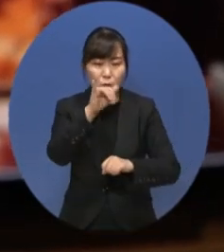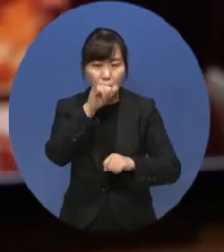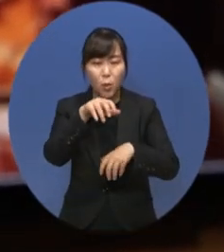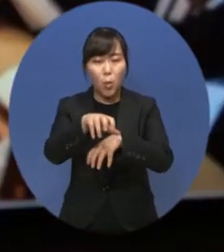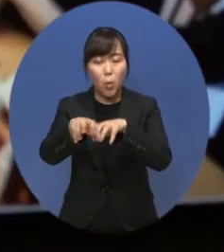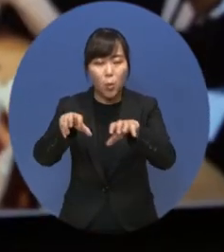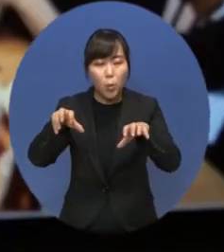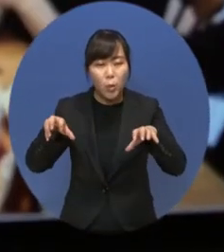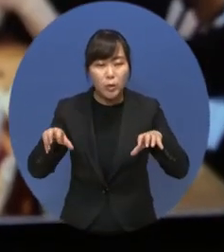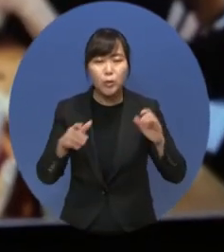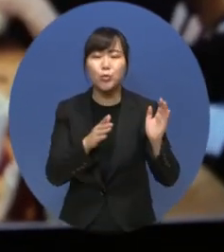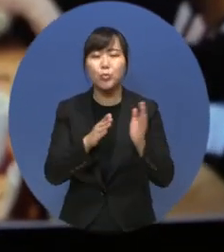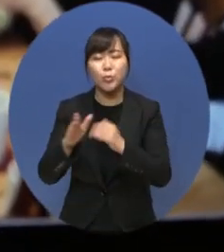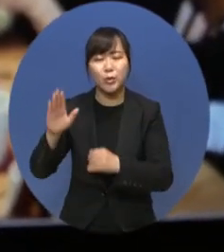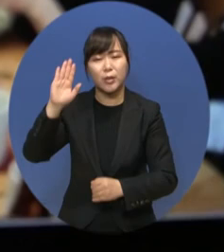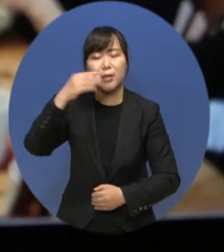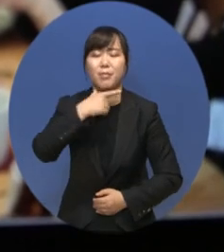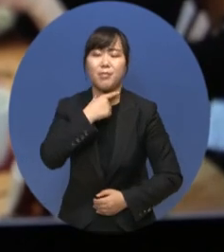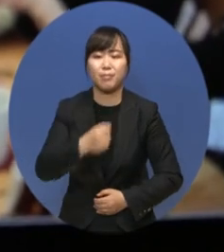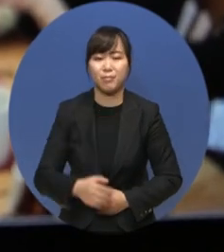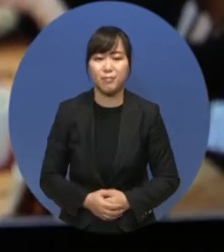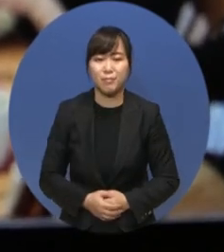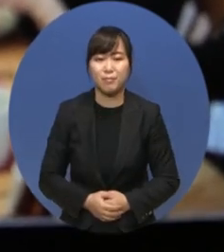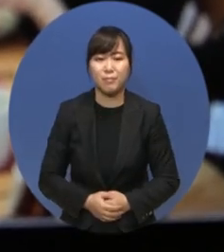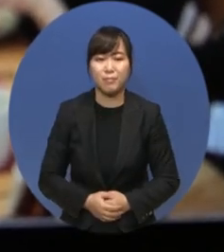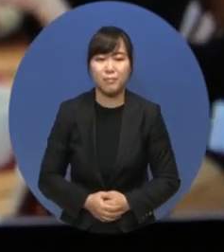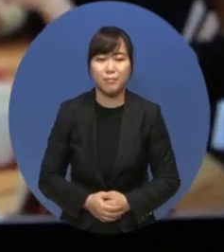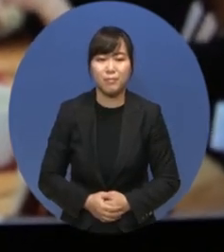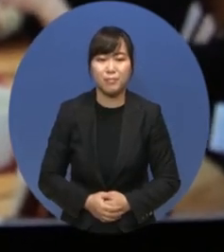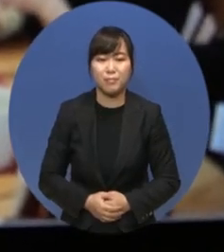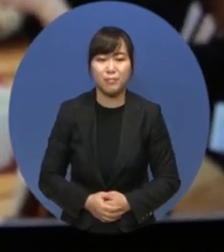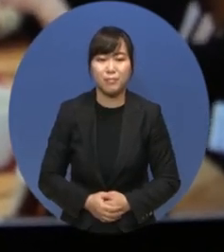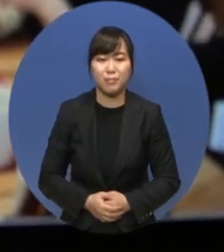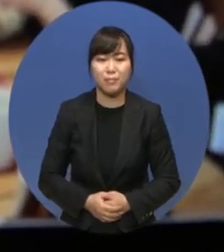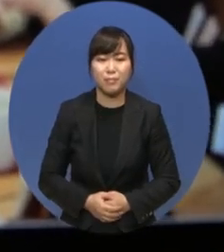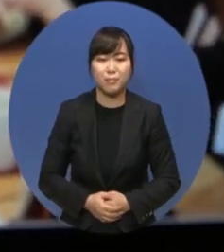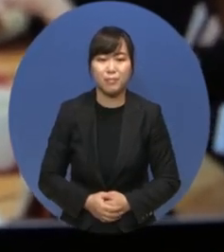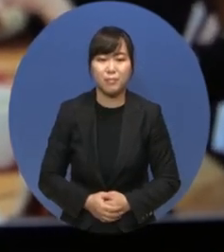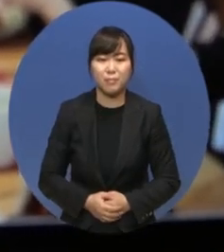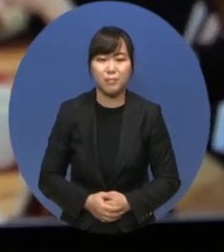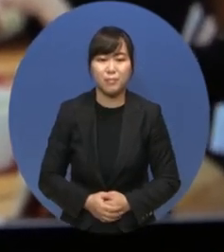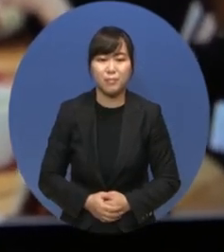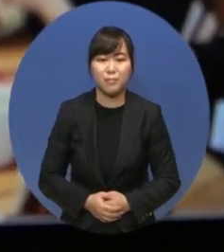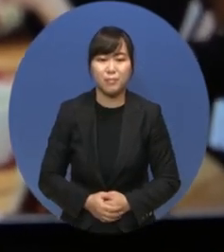공간들이 조성되기를 기대하고 있습니다. 복지TV 뉴스 서정영입니다.